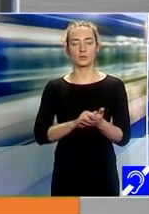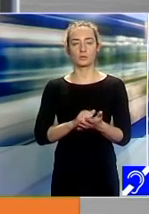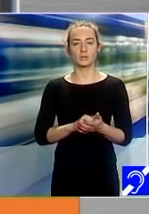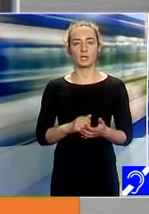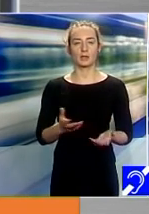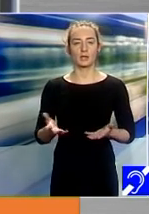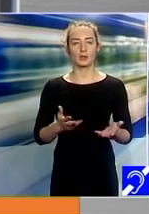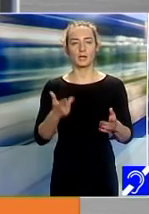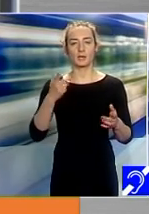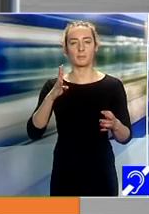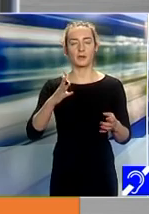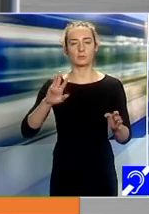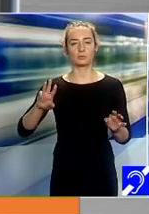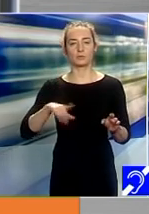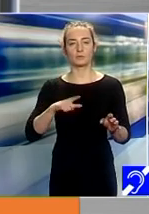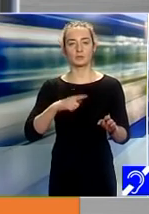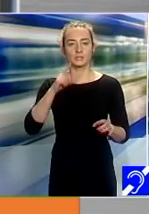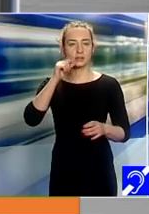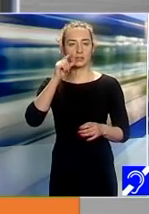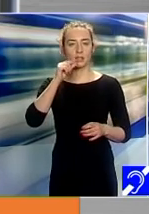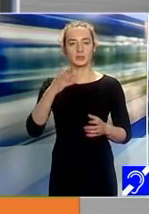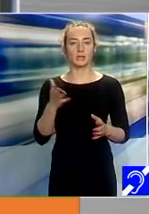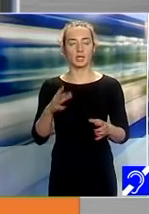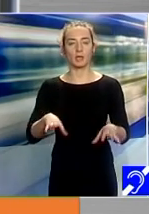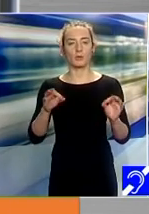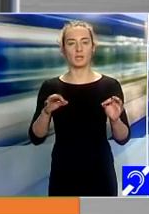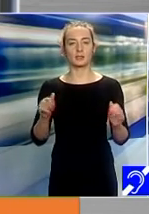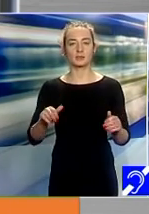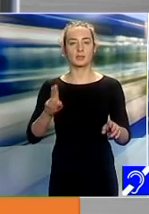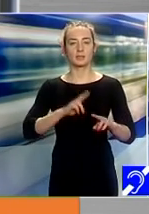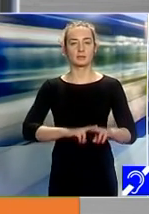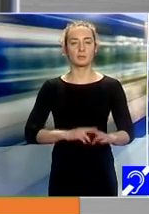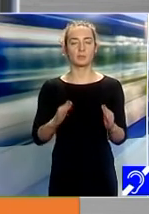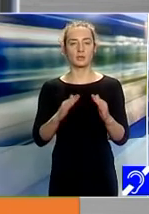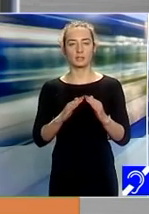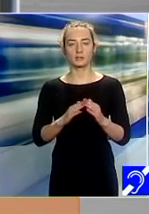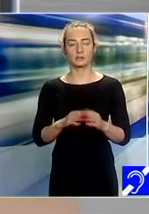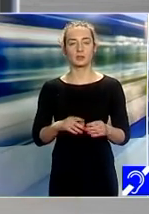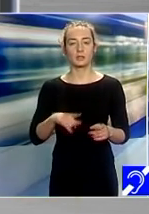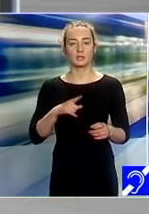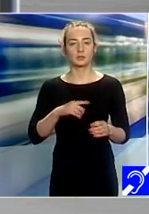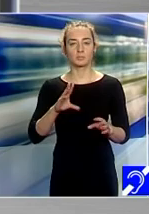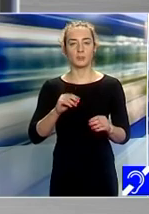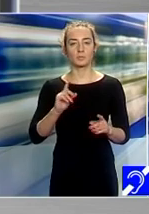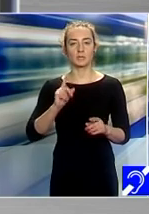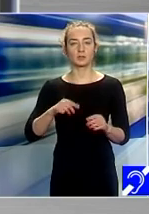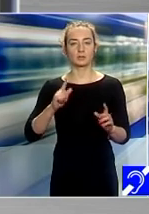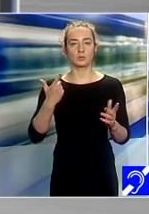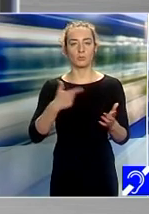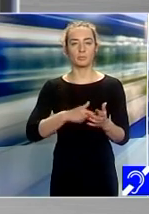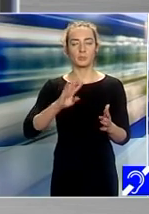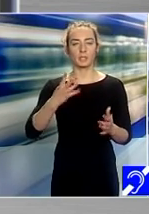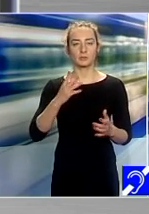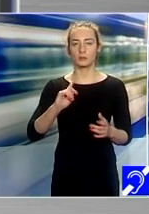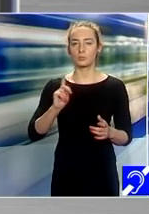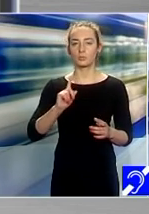care 49 sunt tați care au ales să rămână... Sunt mai mulți decât în 2014?